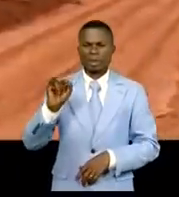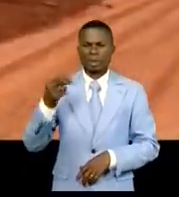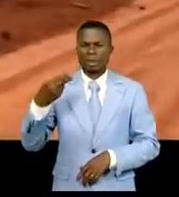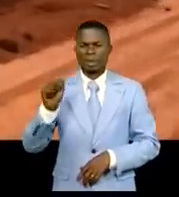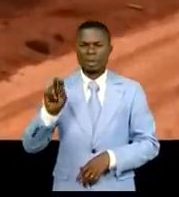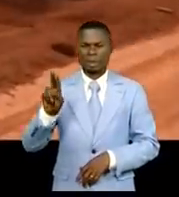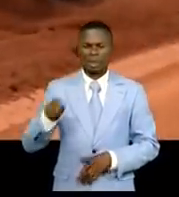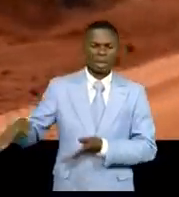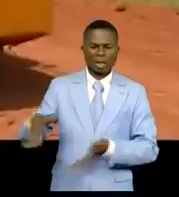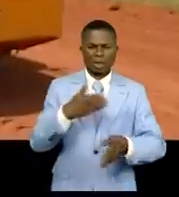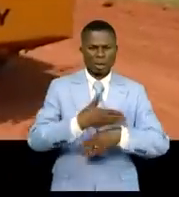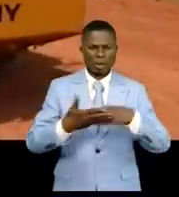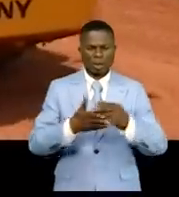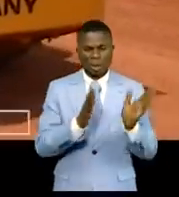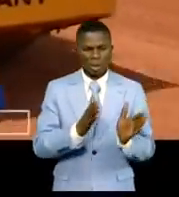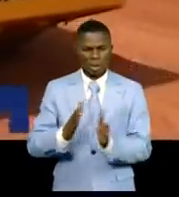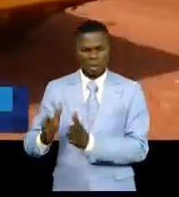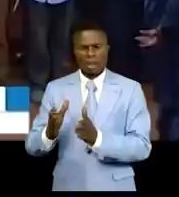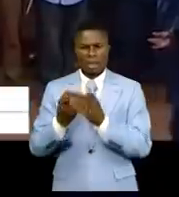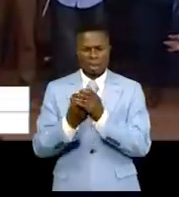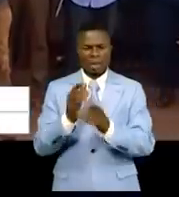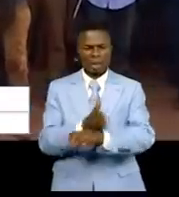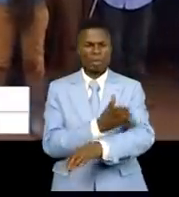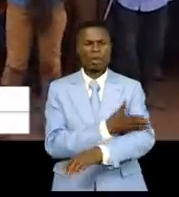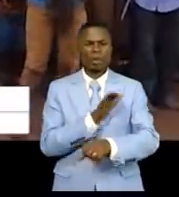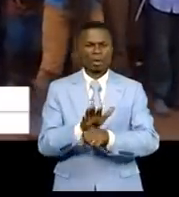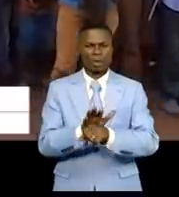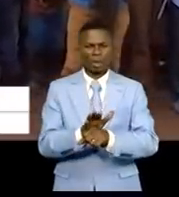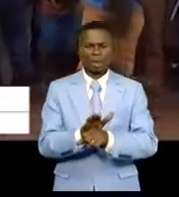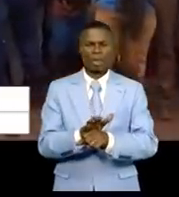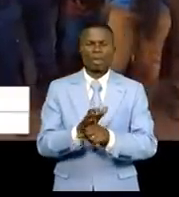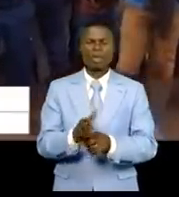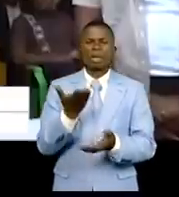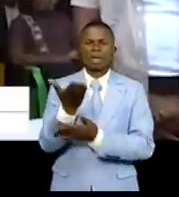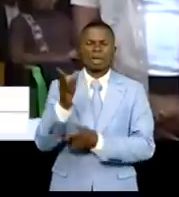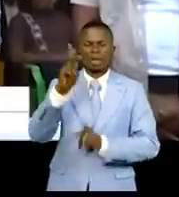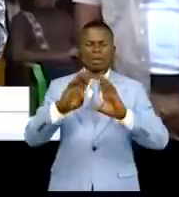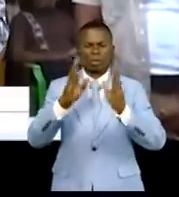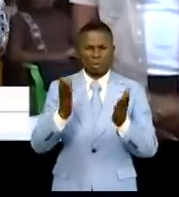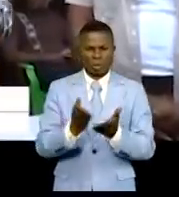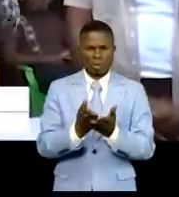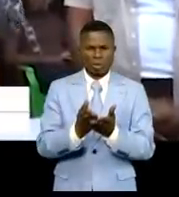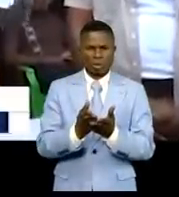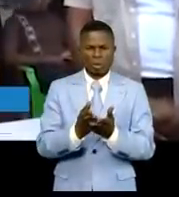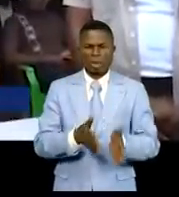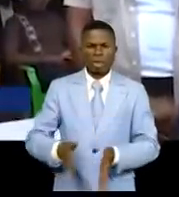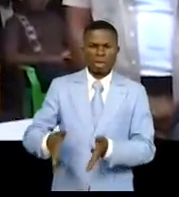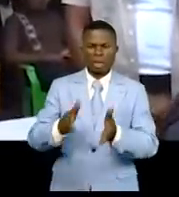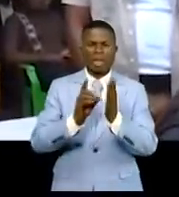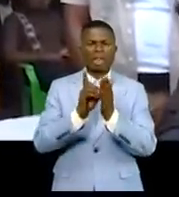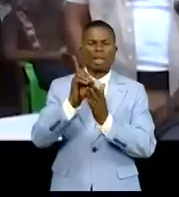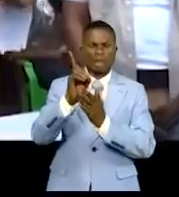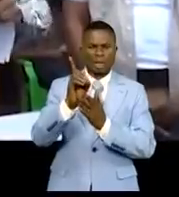Iziro-Dungu, dont les préparatifs sont très avancés en vue d'inscrire les populations de ce coin sur la voie de développement dont